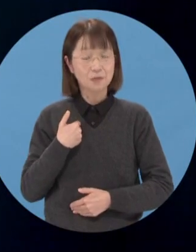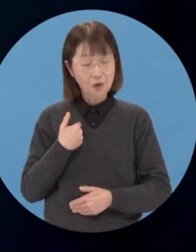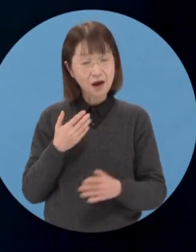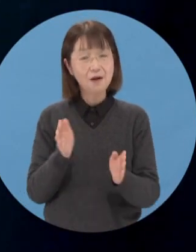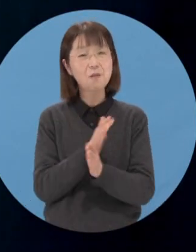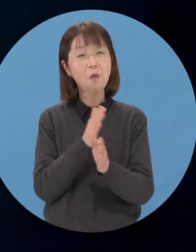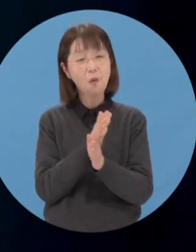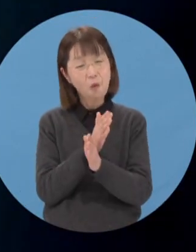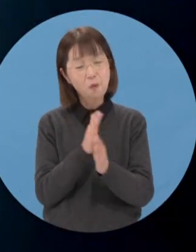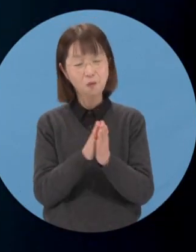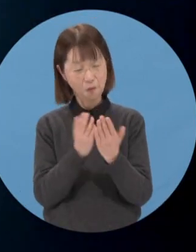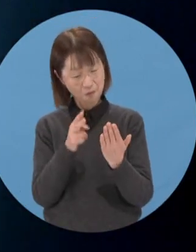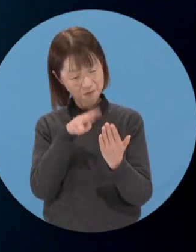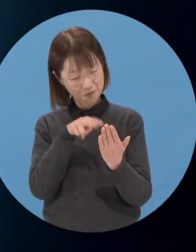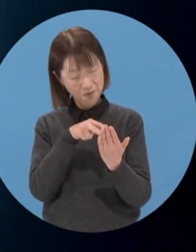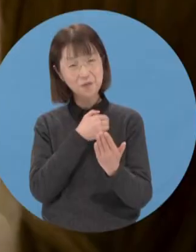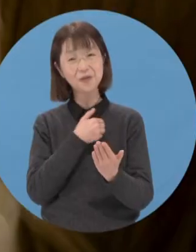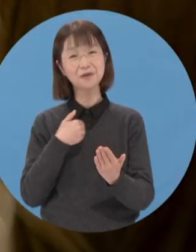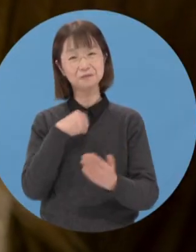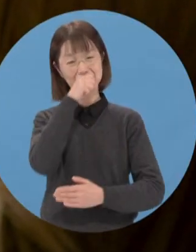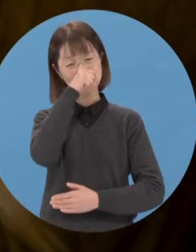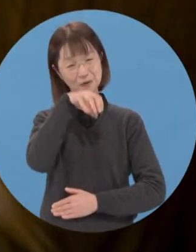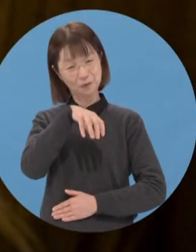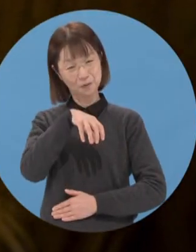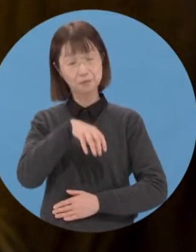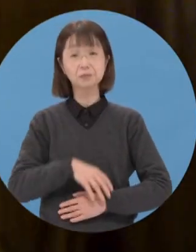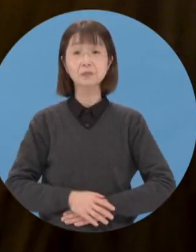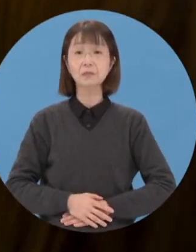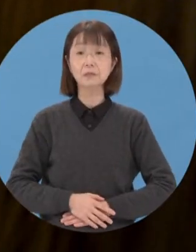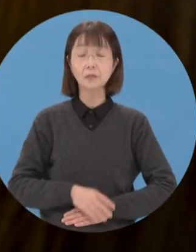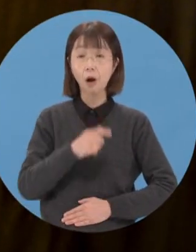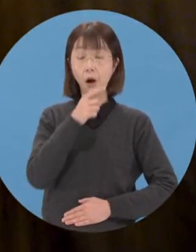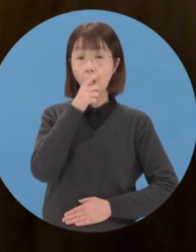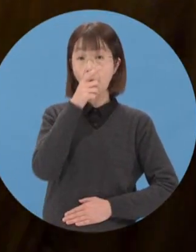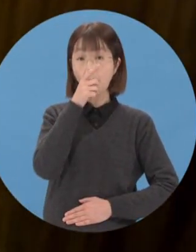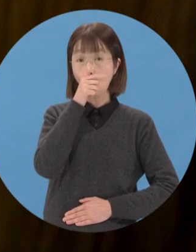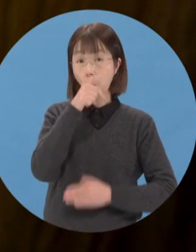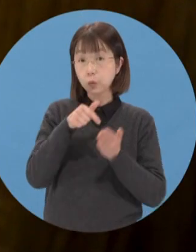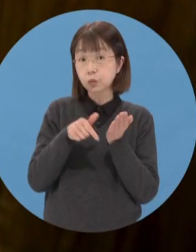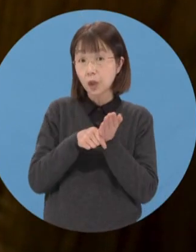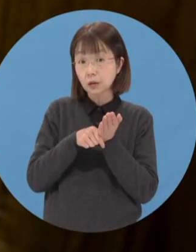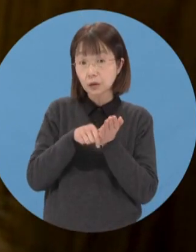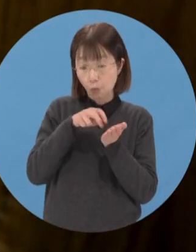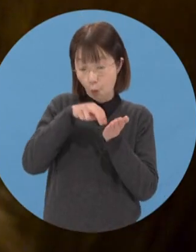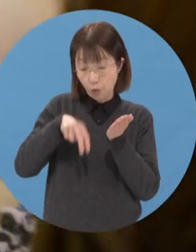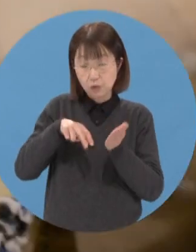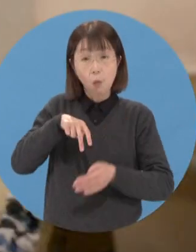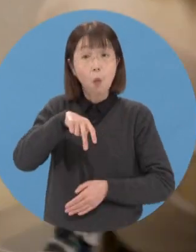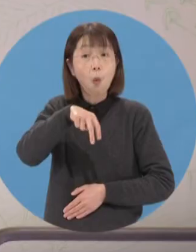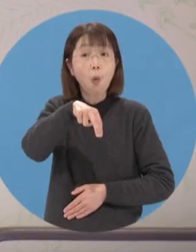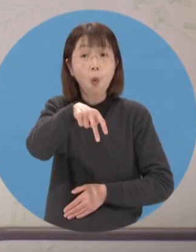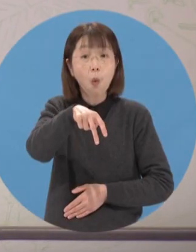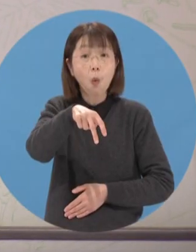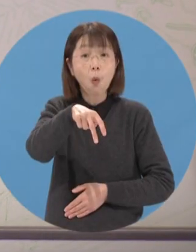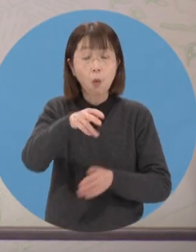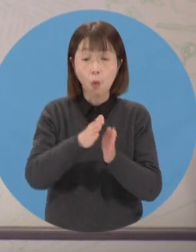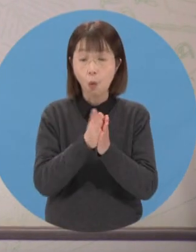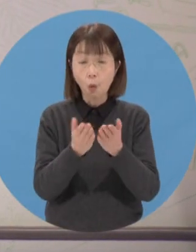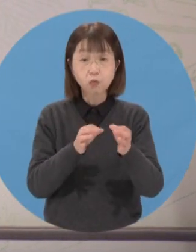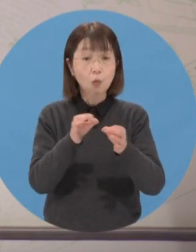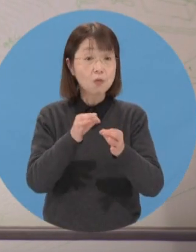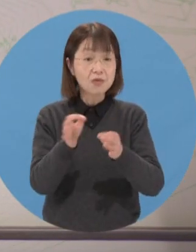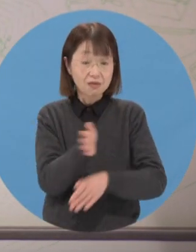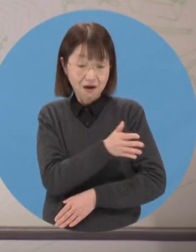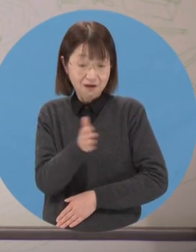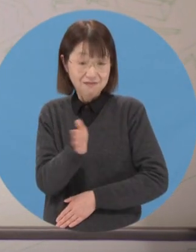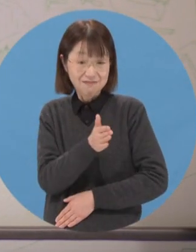こがポイントですごいいいなと思ってます。 甲府駅を降りてここまで本屋さんが一軒もないんですよ。ここに残った唯一